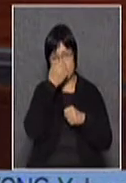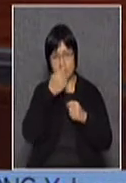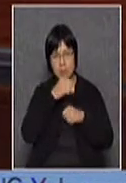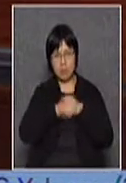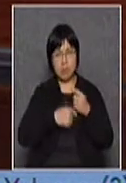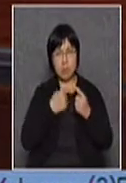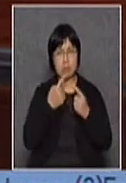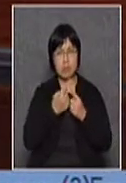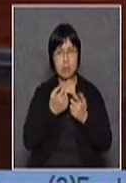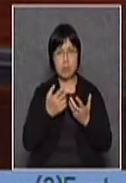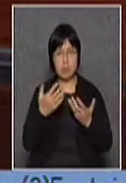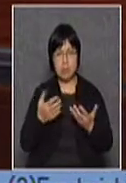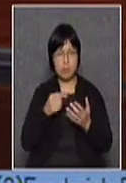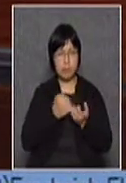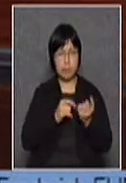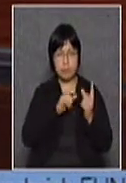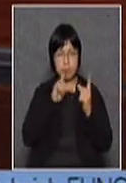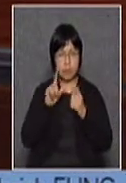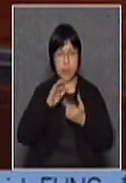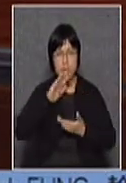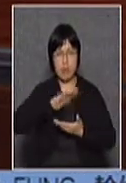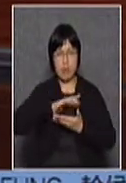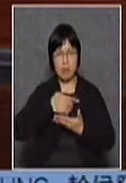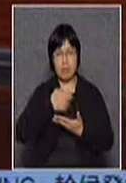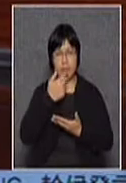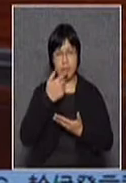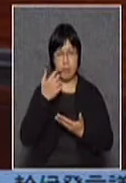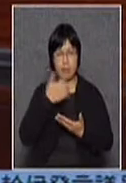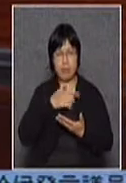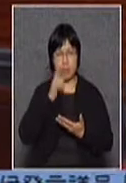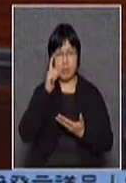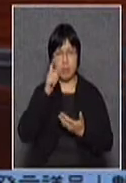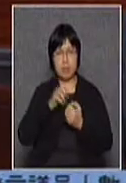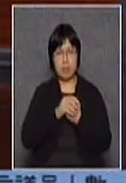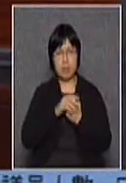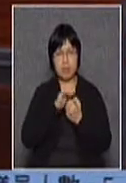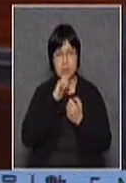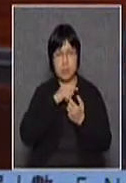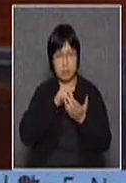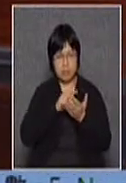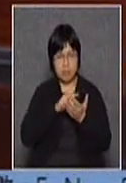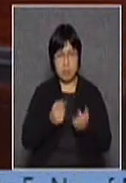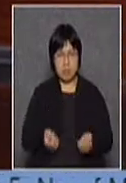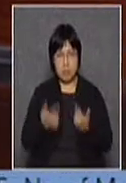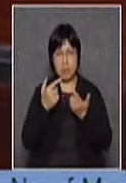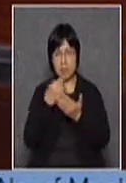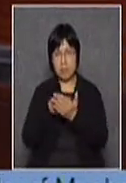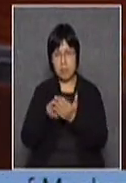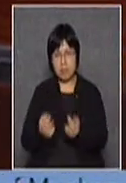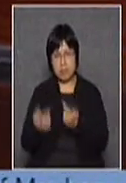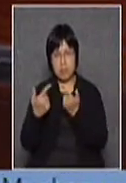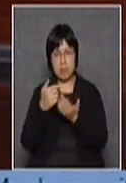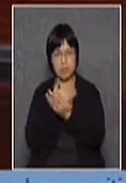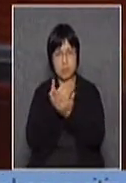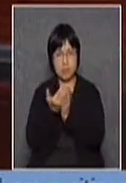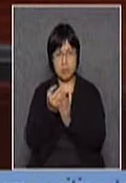階段的生活的壓力、生活的苦楚，隨著通脹、隨著這個的租金等等的上升，是令到